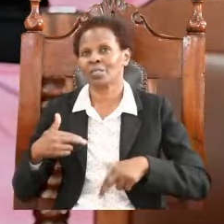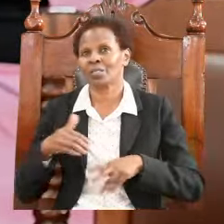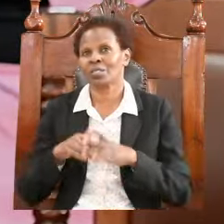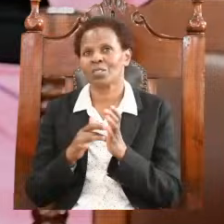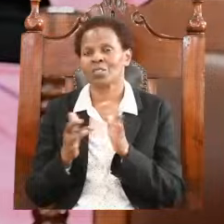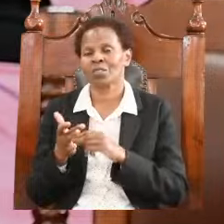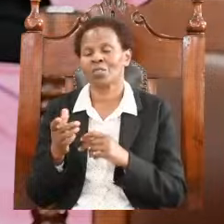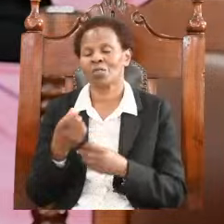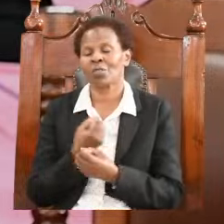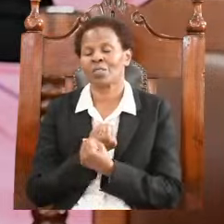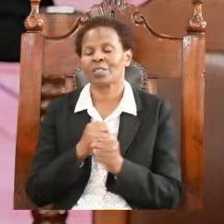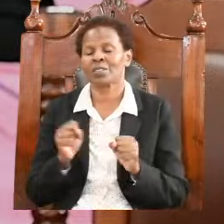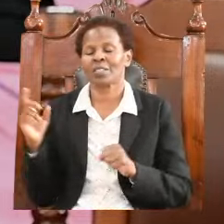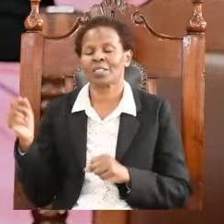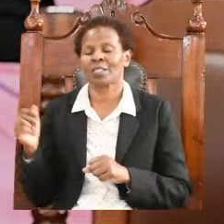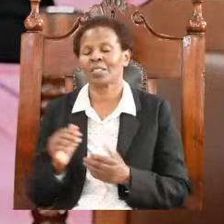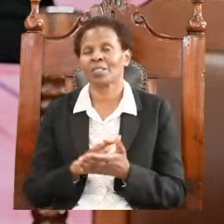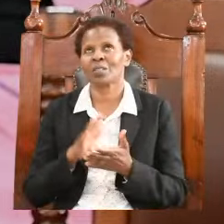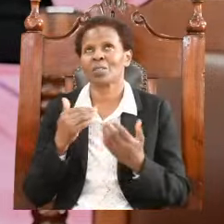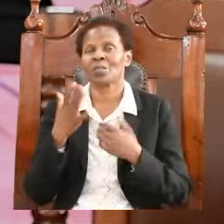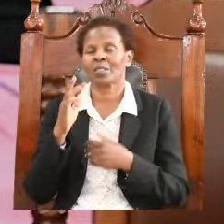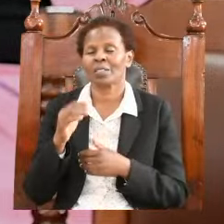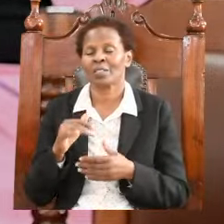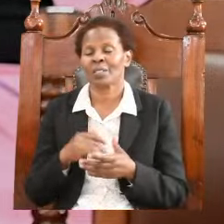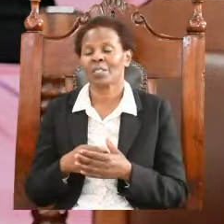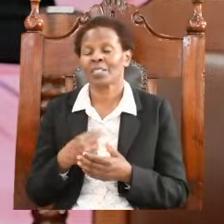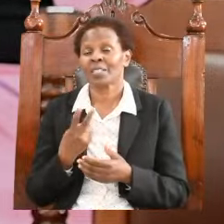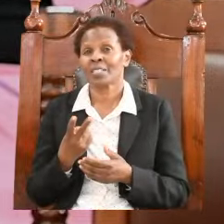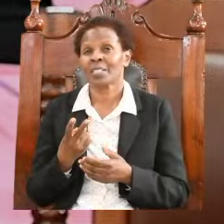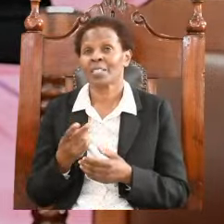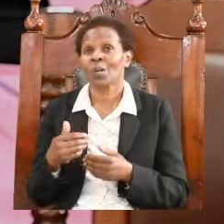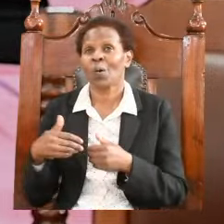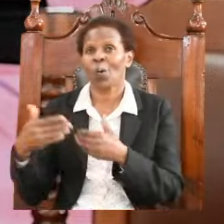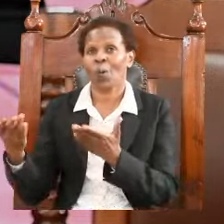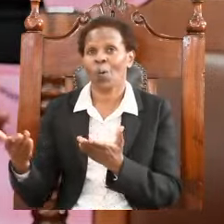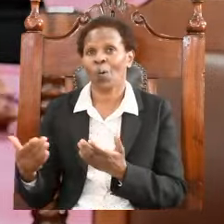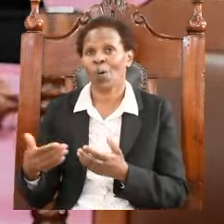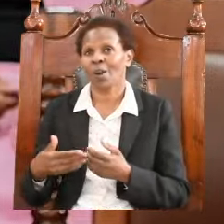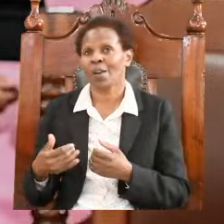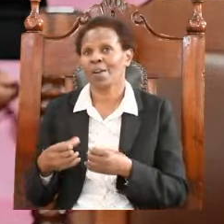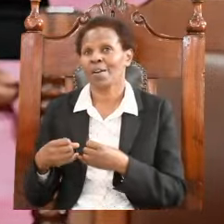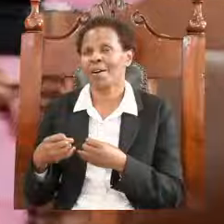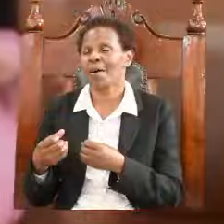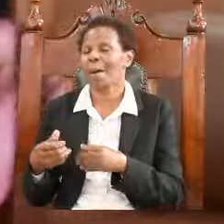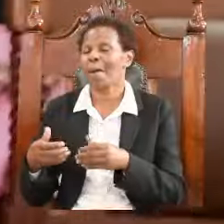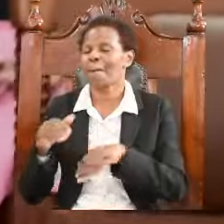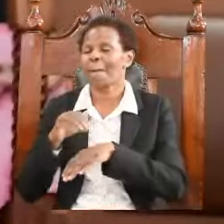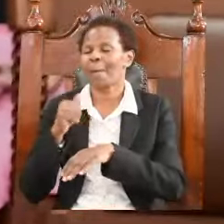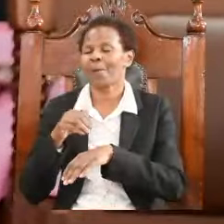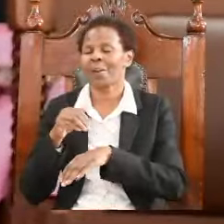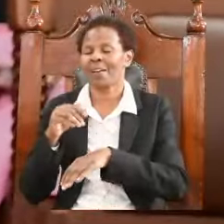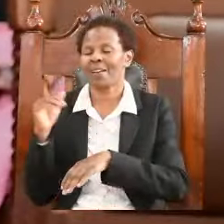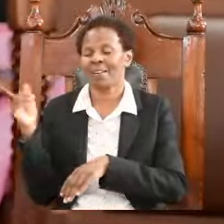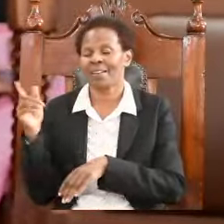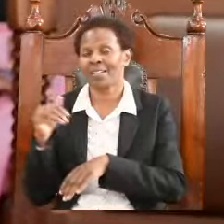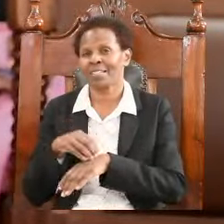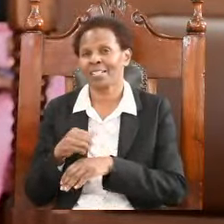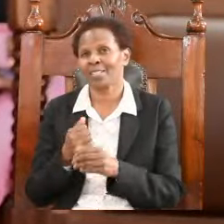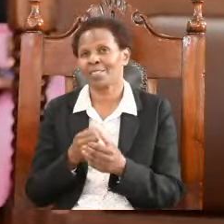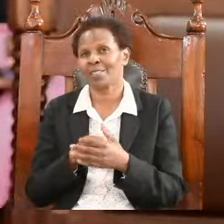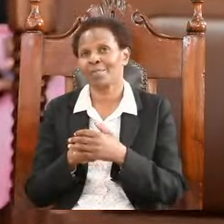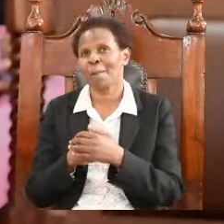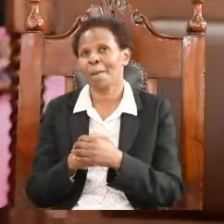ningi ngamugoca ni tondu wa kuona ni wega anjite utungata-ini na ni ndimwiraga ndeithie kumutungata